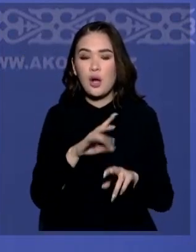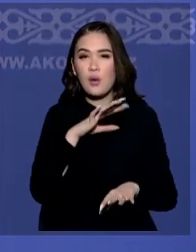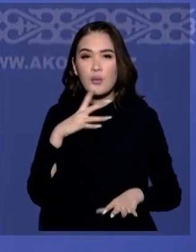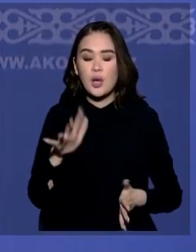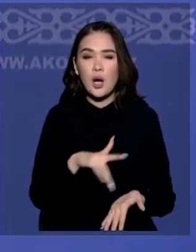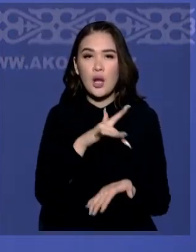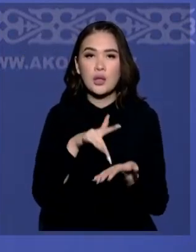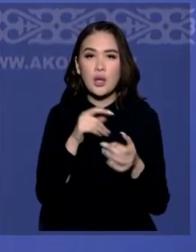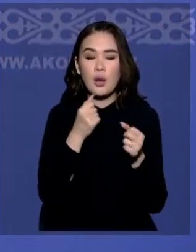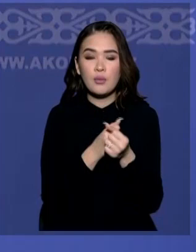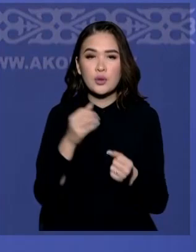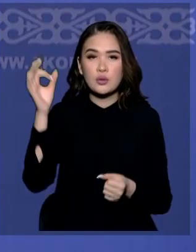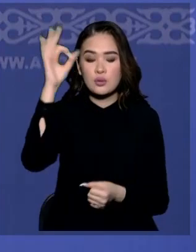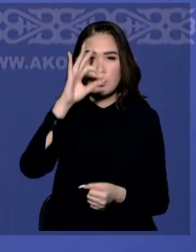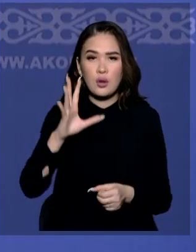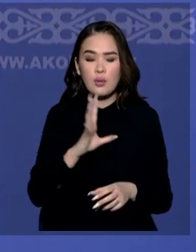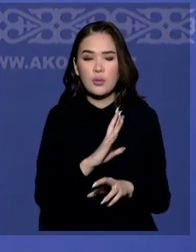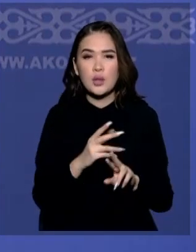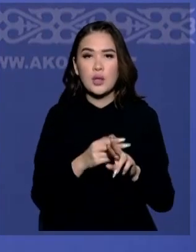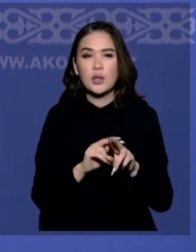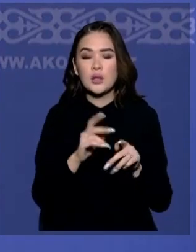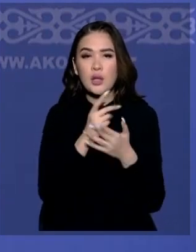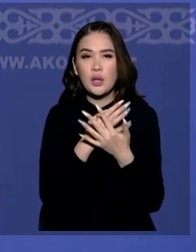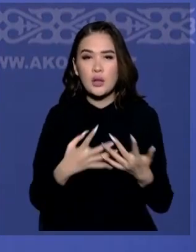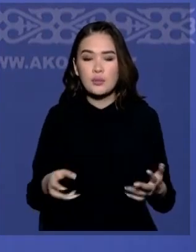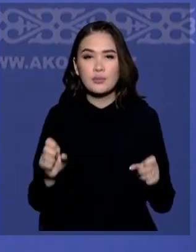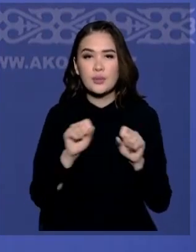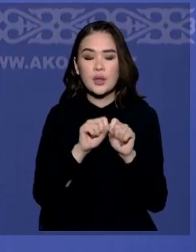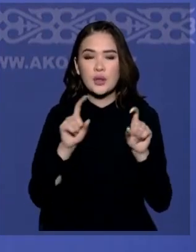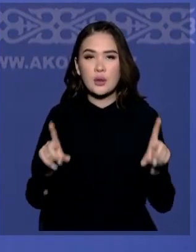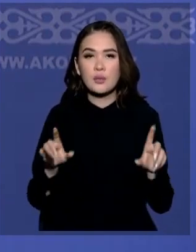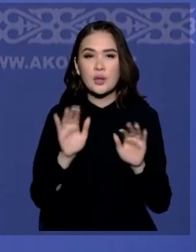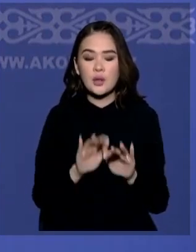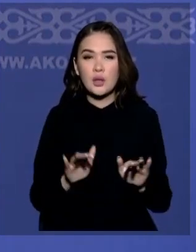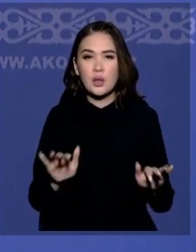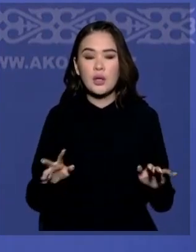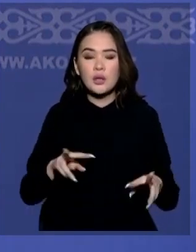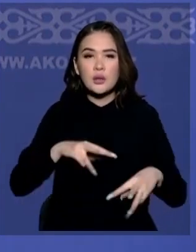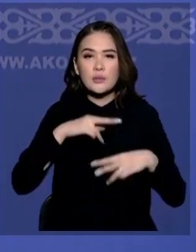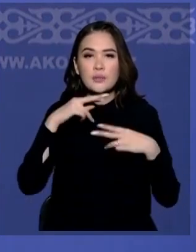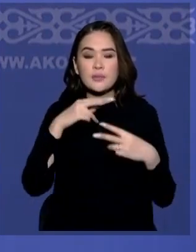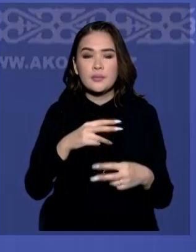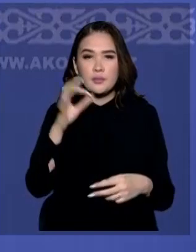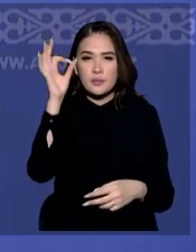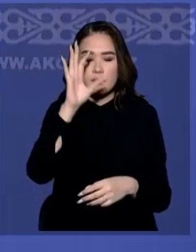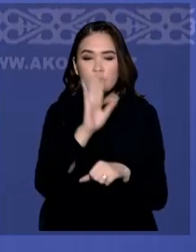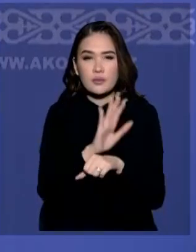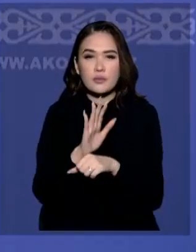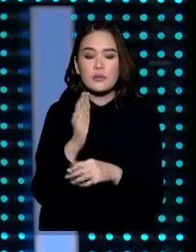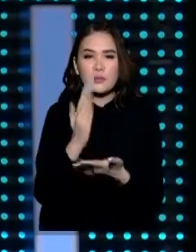қаланың абаттандыру мәселесі, әлеуметтік нысандар, мектептер, балабақшалар бойынша ерекше тапсырмалар берілді.